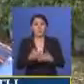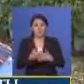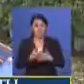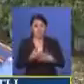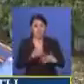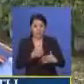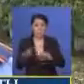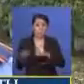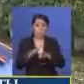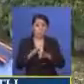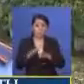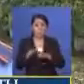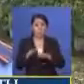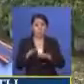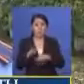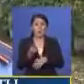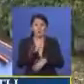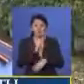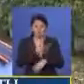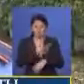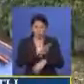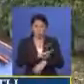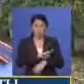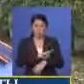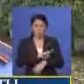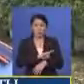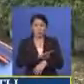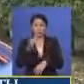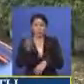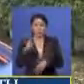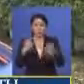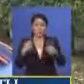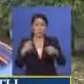профилактикалық шара ол жұмысқа салу, адам саудасына қарсы бағытталған.